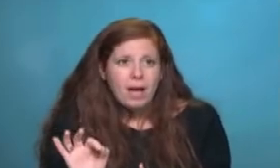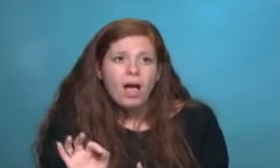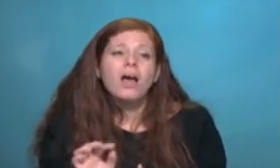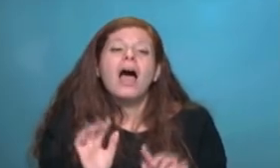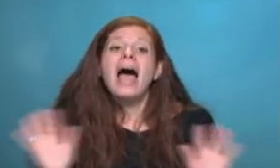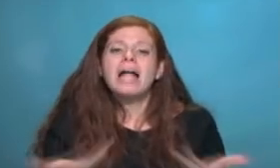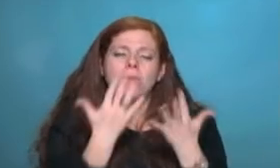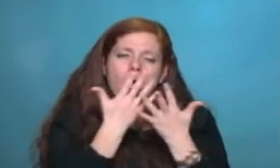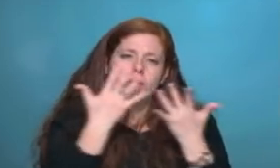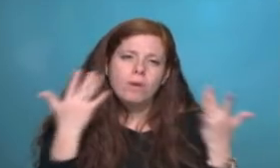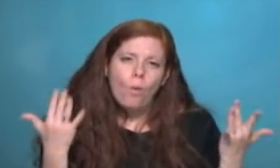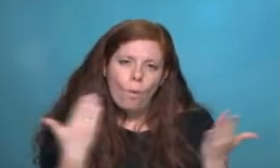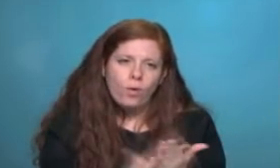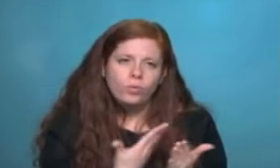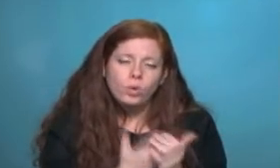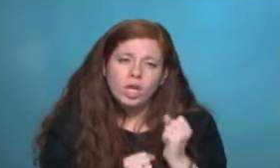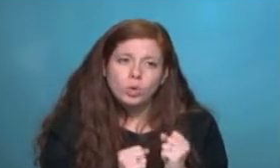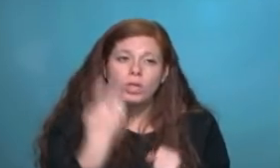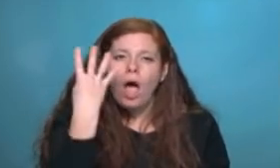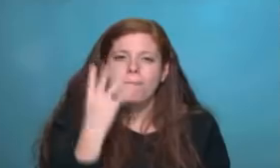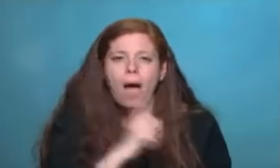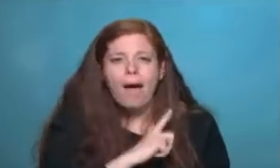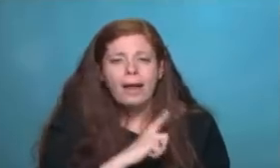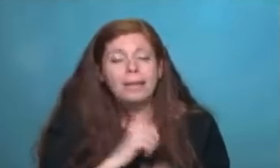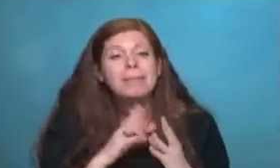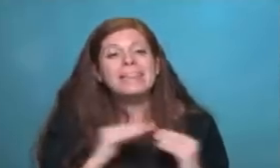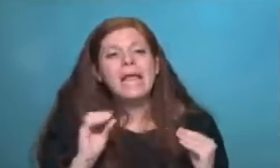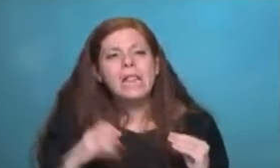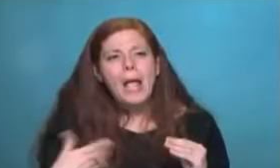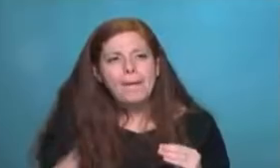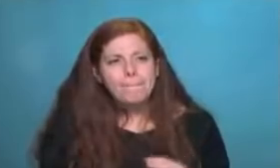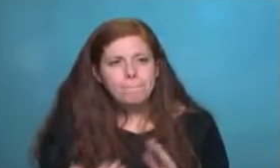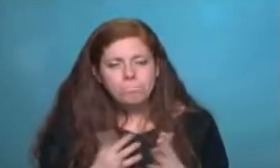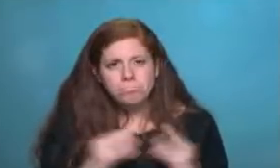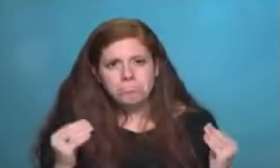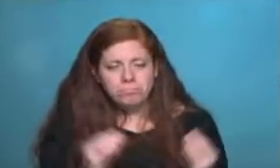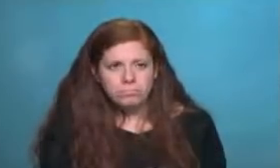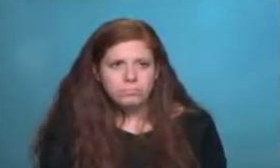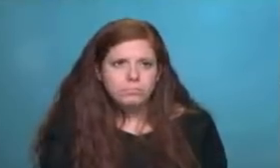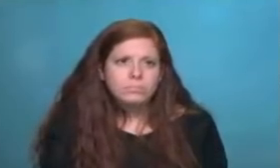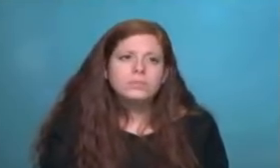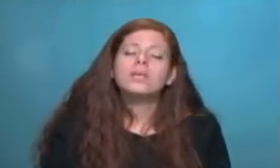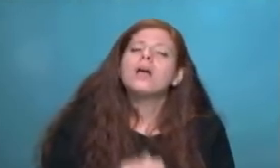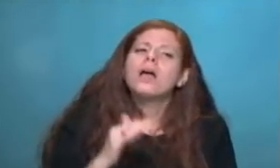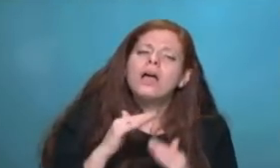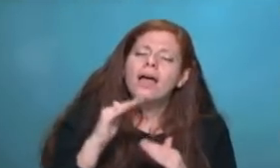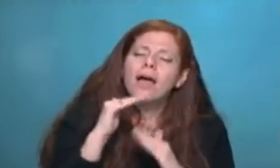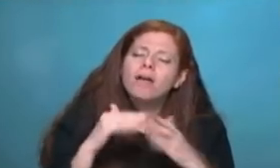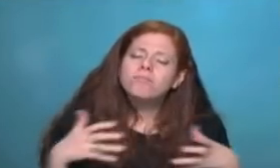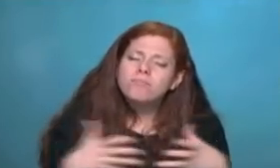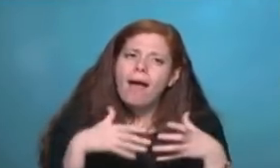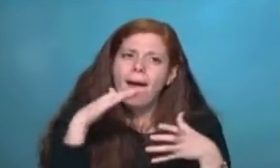העובדות הקשות. ארבעה חיילים נעדרים. חיל הים למד, הפיק לקחים,